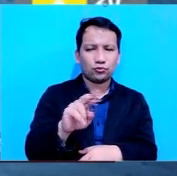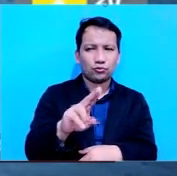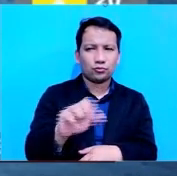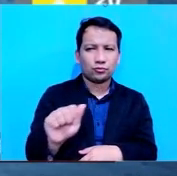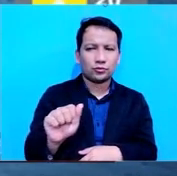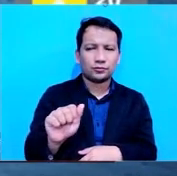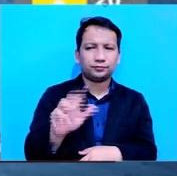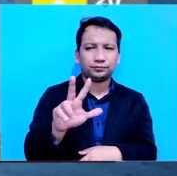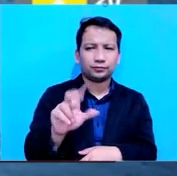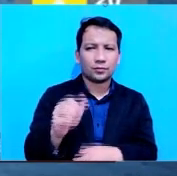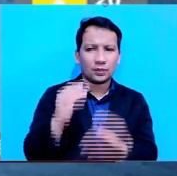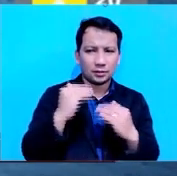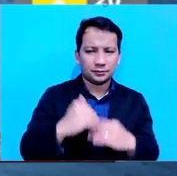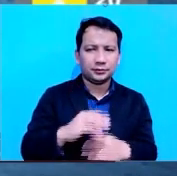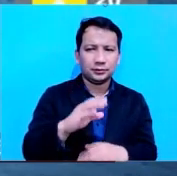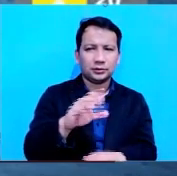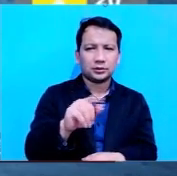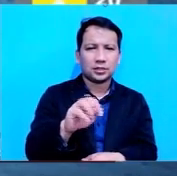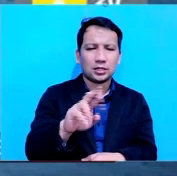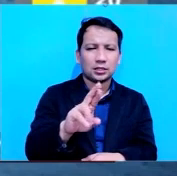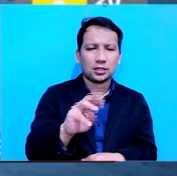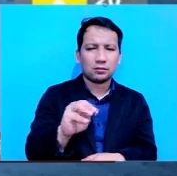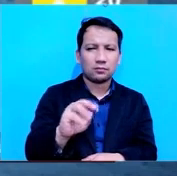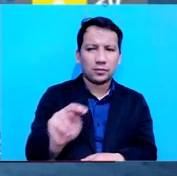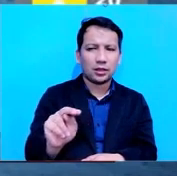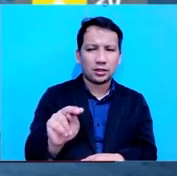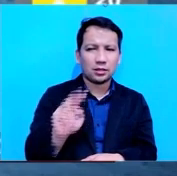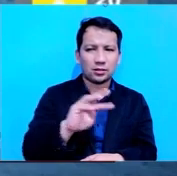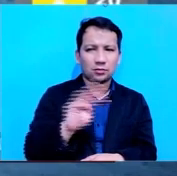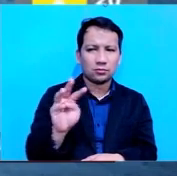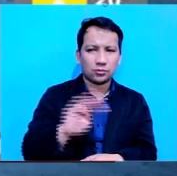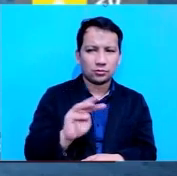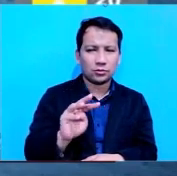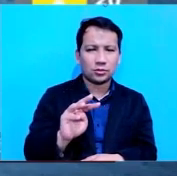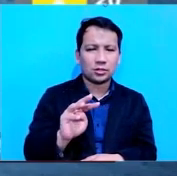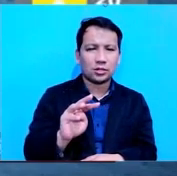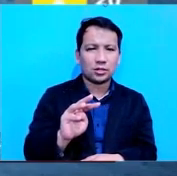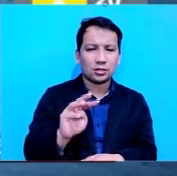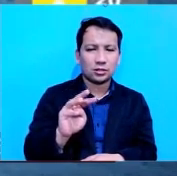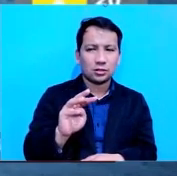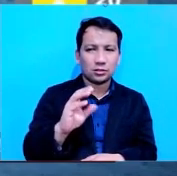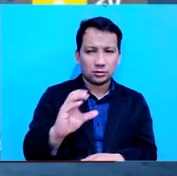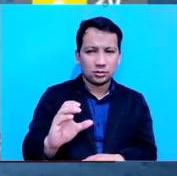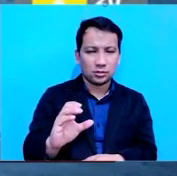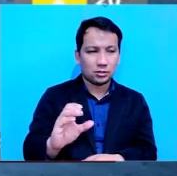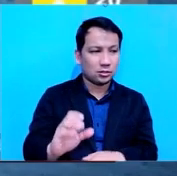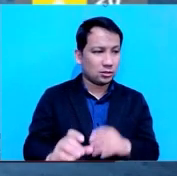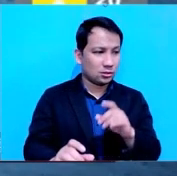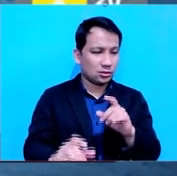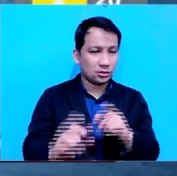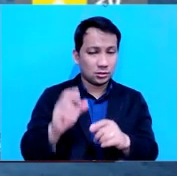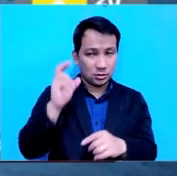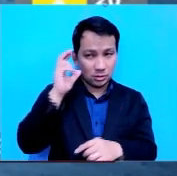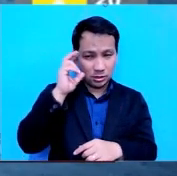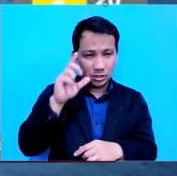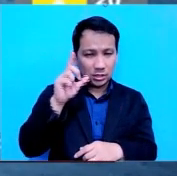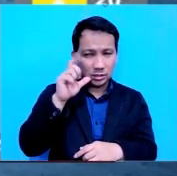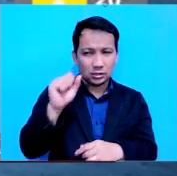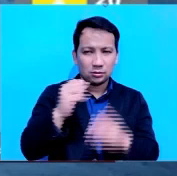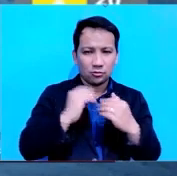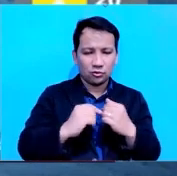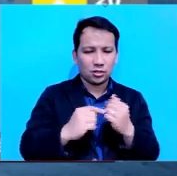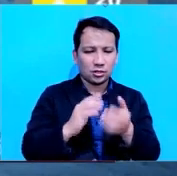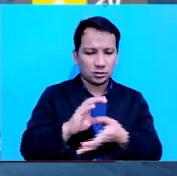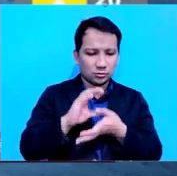Butuan, Agusan del Norte. 44 degrees Celsius ang naranasang init sa Kataraman, Northern Samar, Legazpi City at Zamboanga